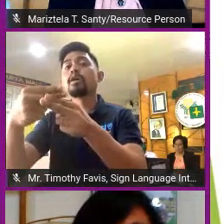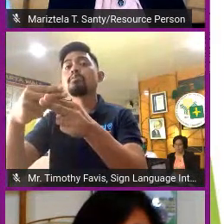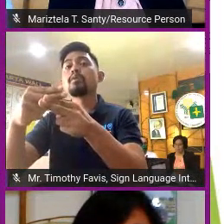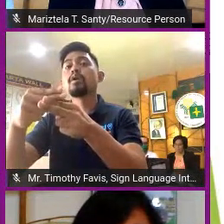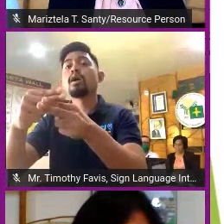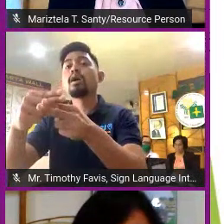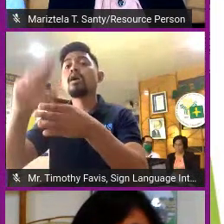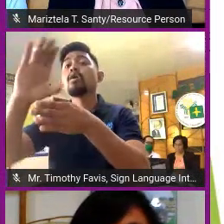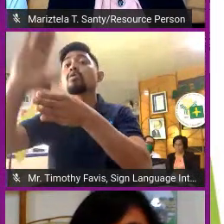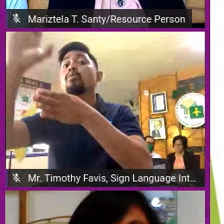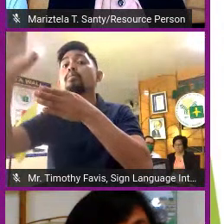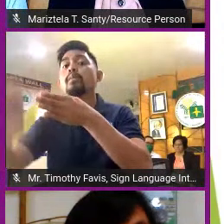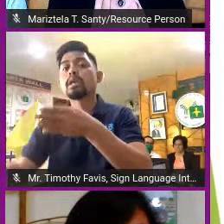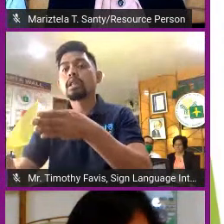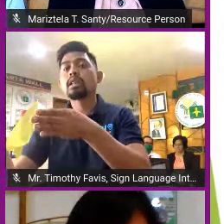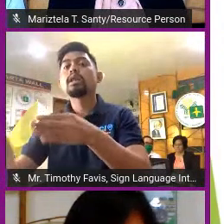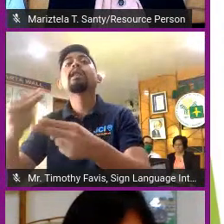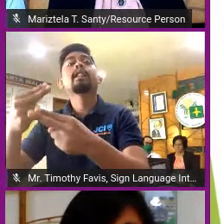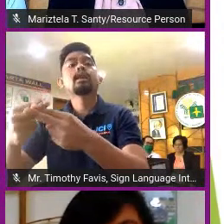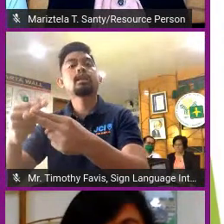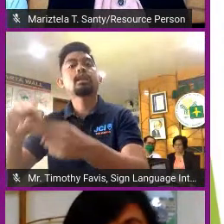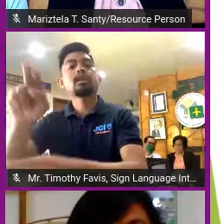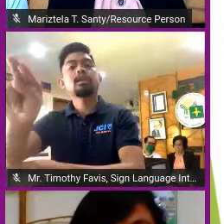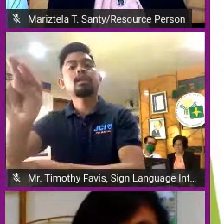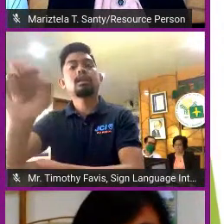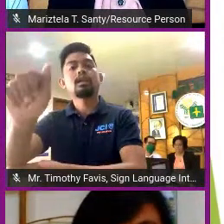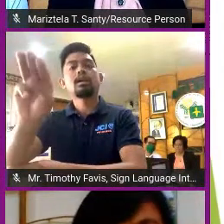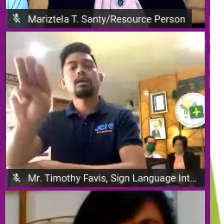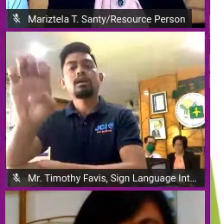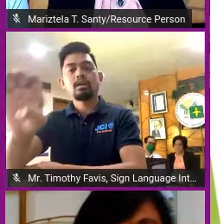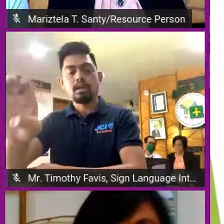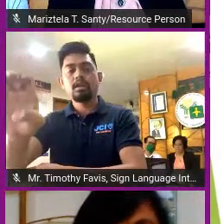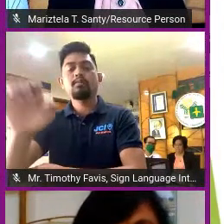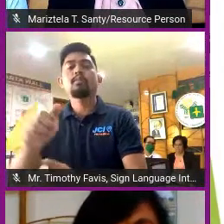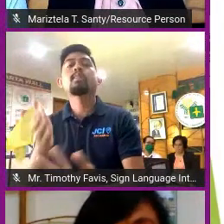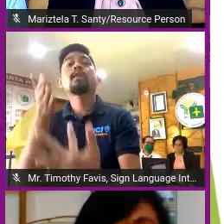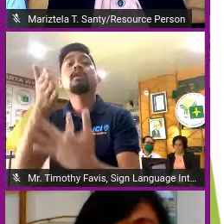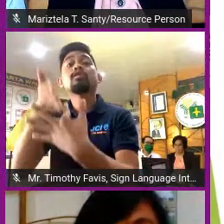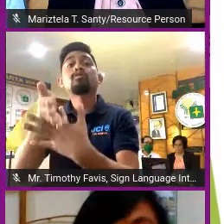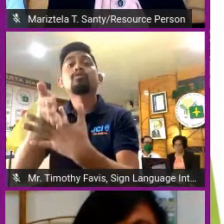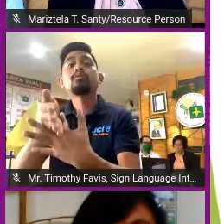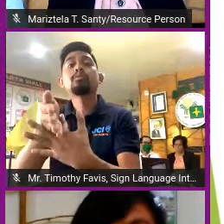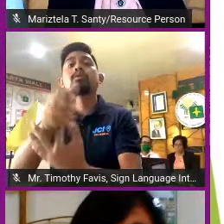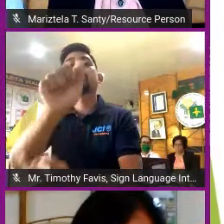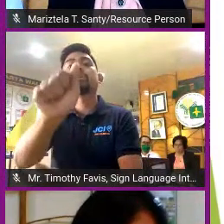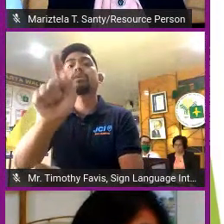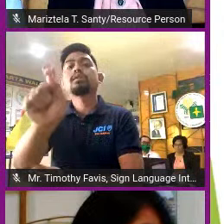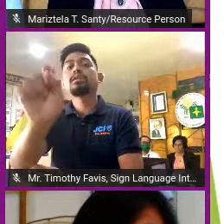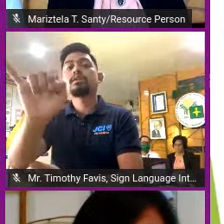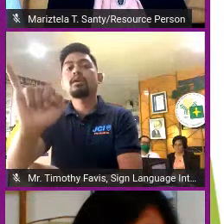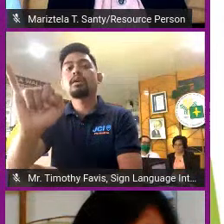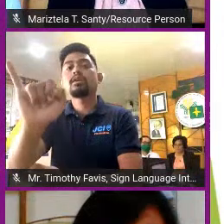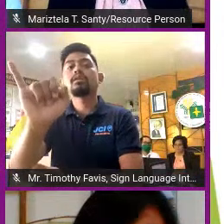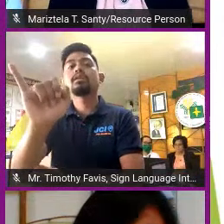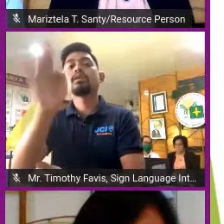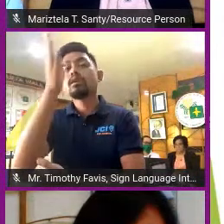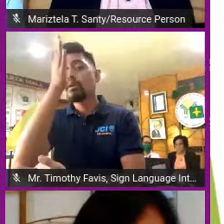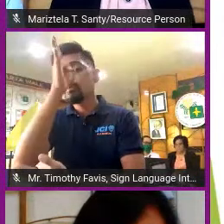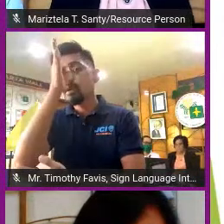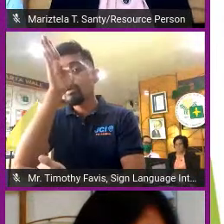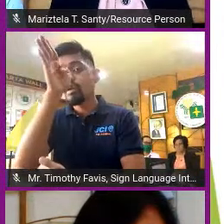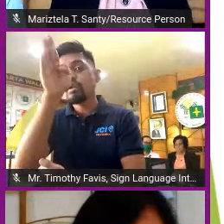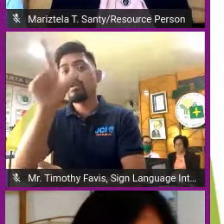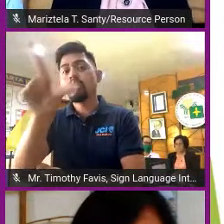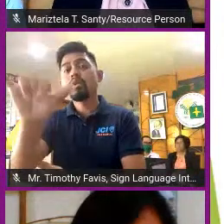sa comment box po ng ATI Bicol FB Live. So ngayon po, meron po tayong